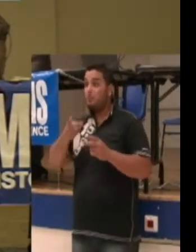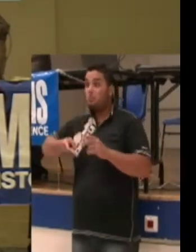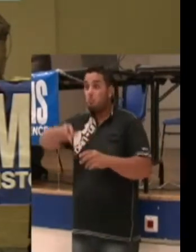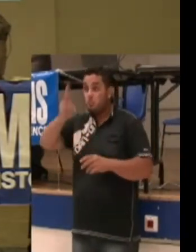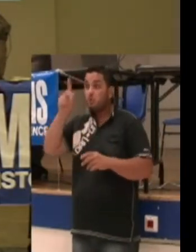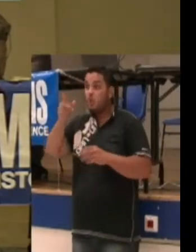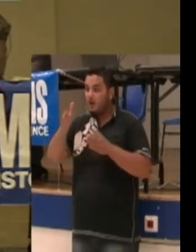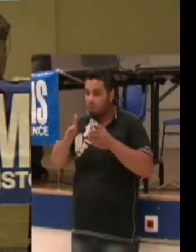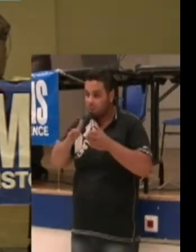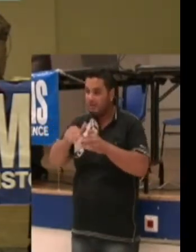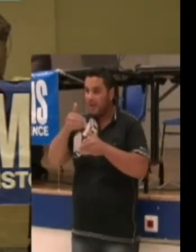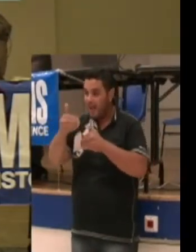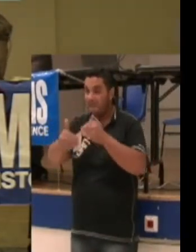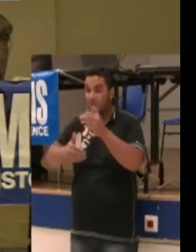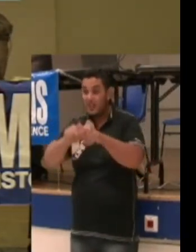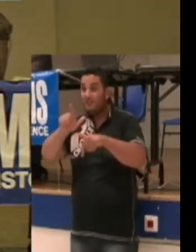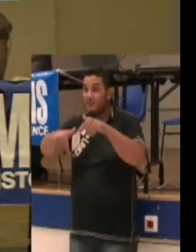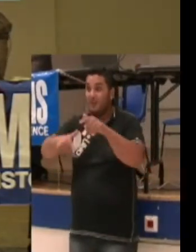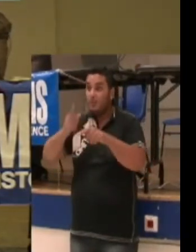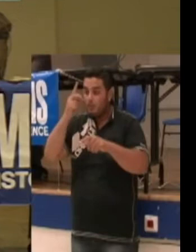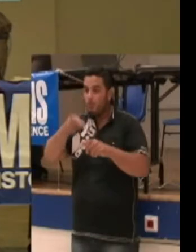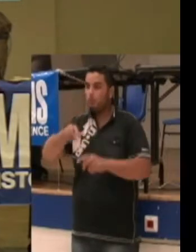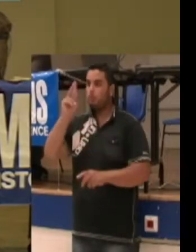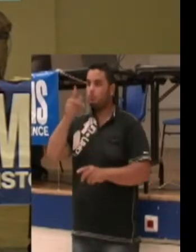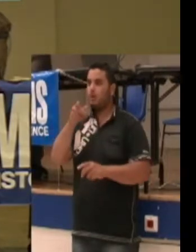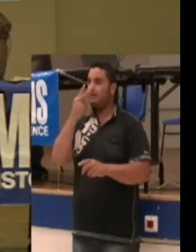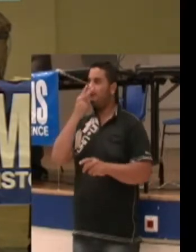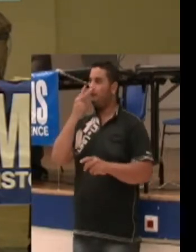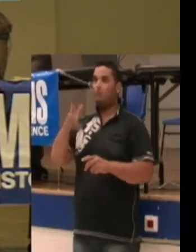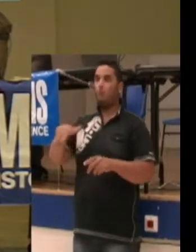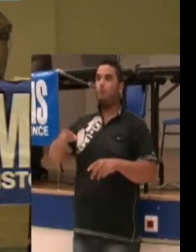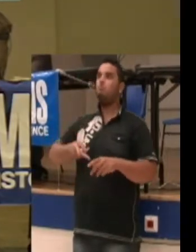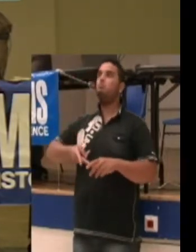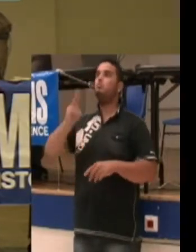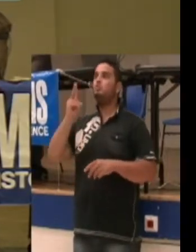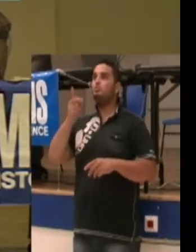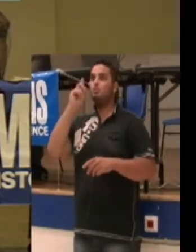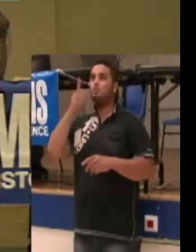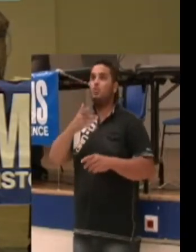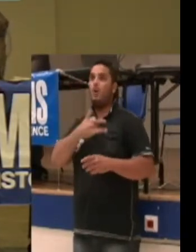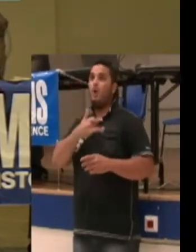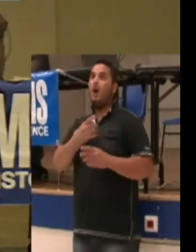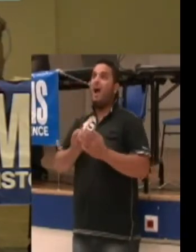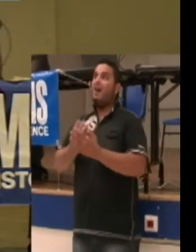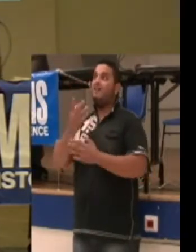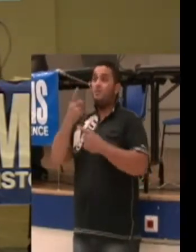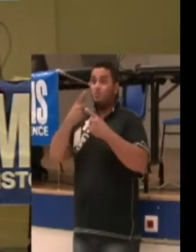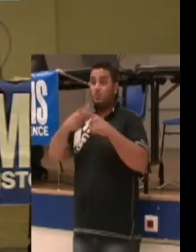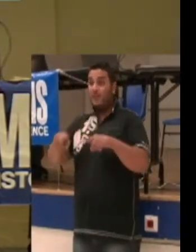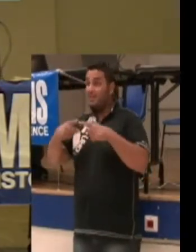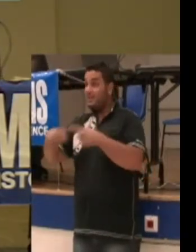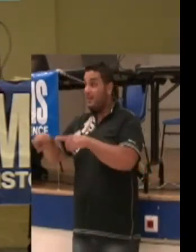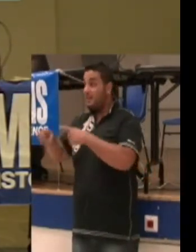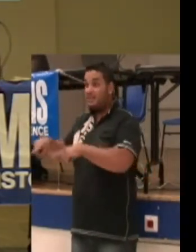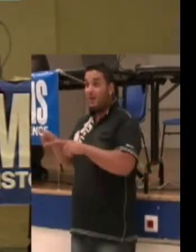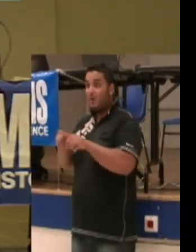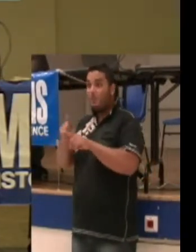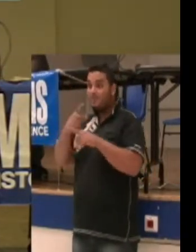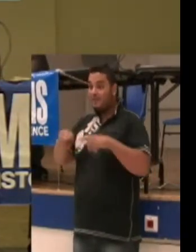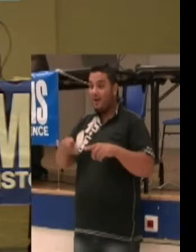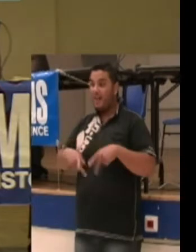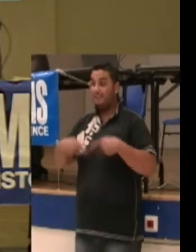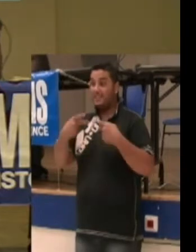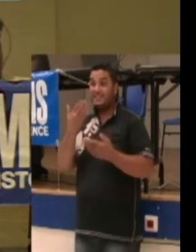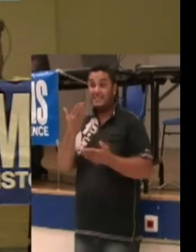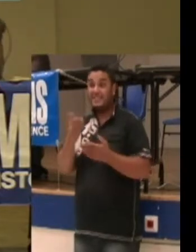vous cheminez vers Allah, plus vous vous élevez, plus vous voyez les choses différemment. C'est ça ce que ça veut